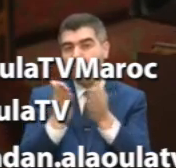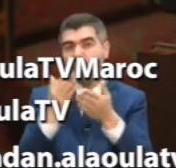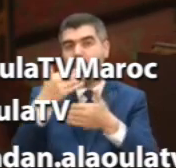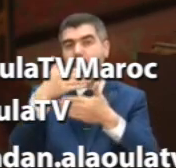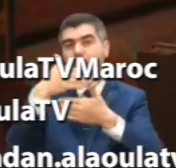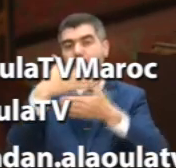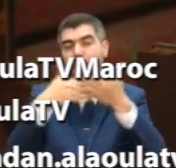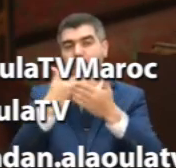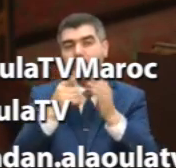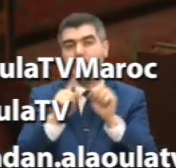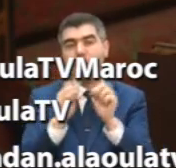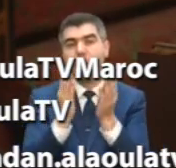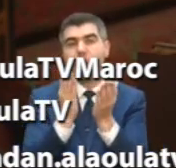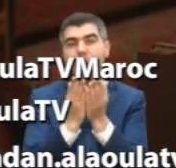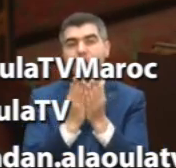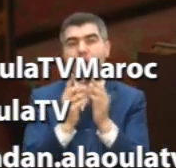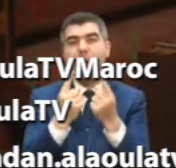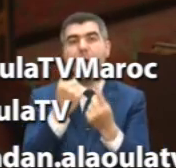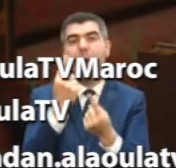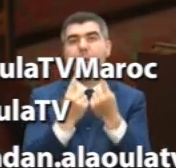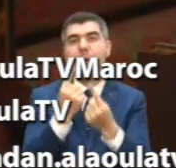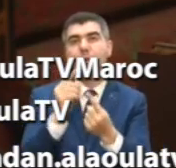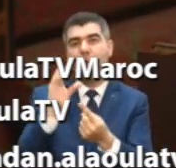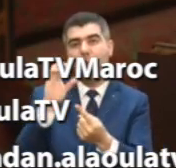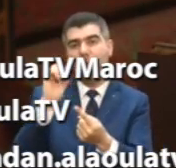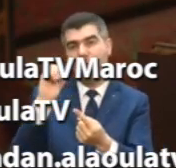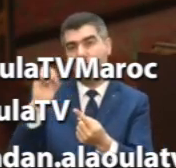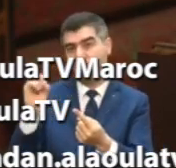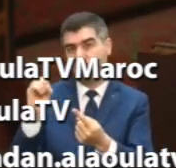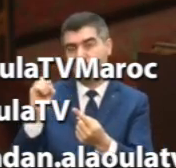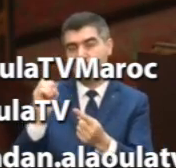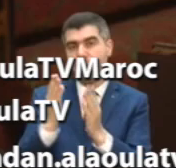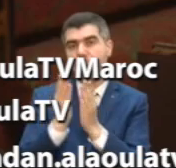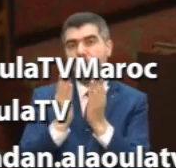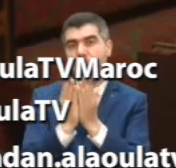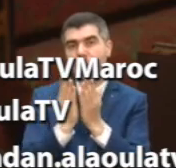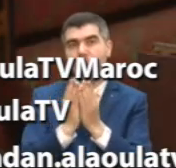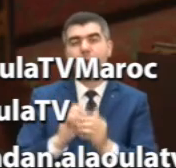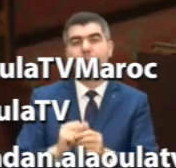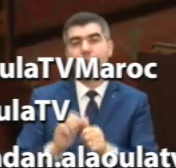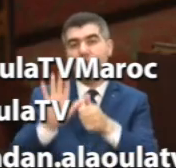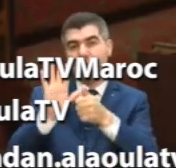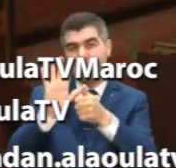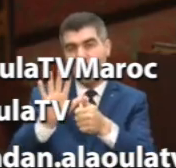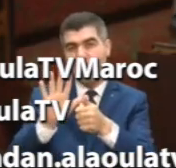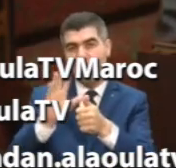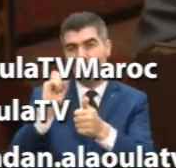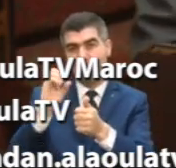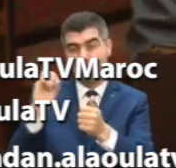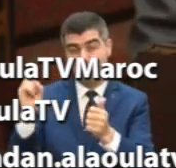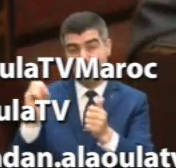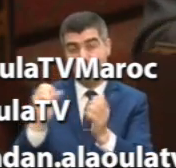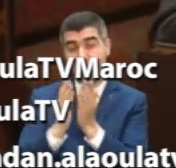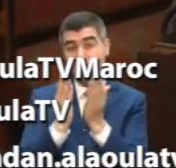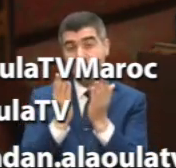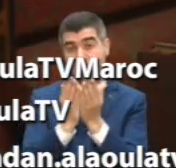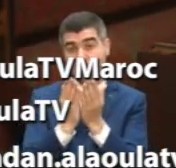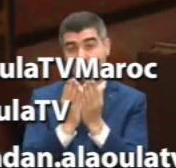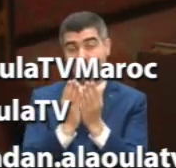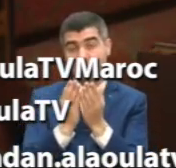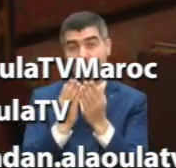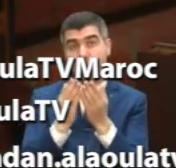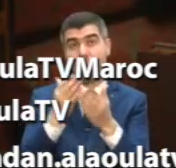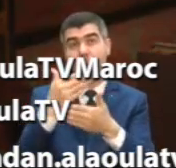المستوى الوطني تقريبا 11,000 مؤسسة، منها 6,000 مؤسسة، أي ما